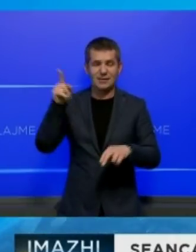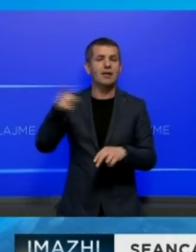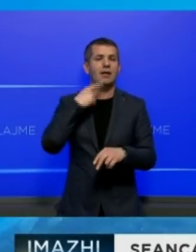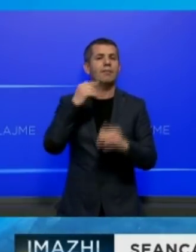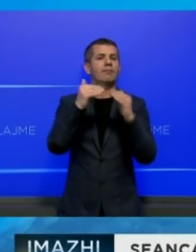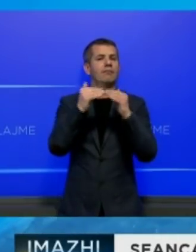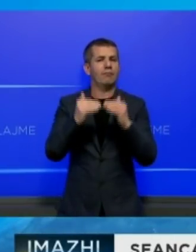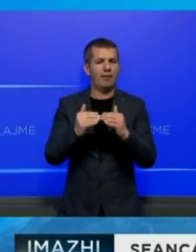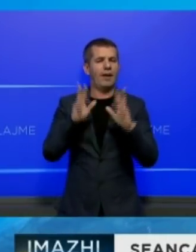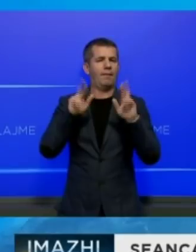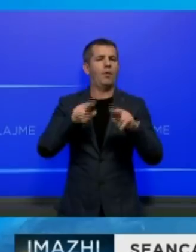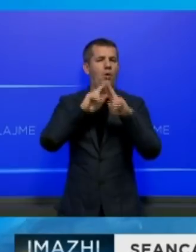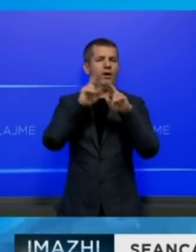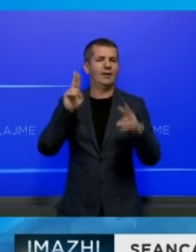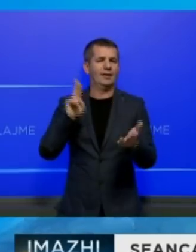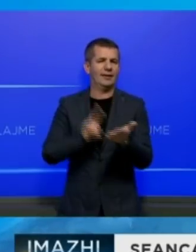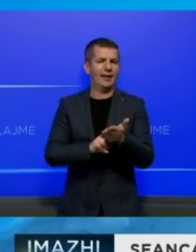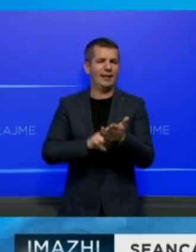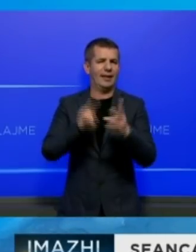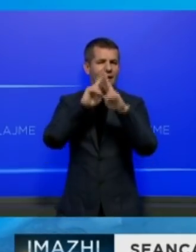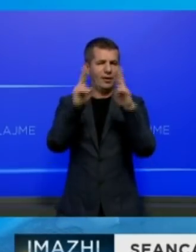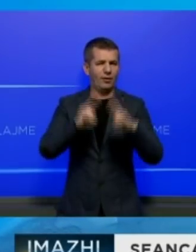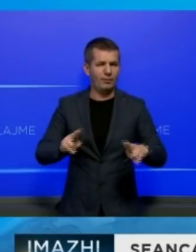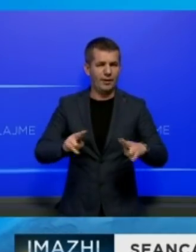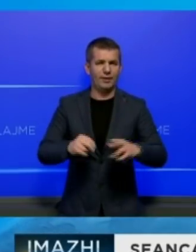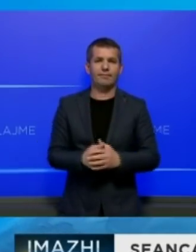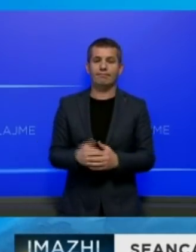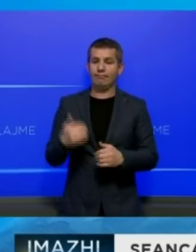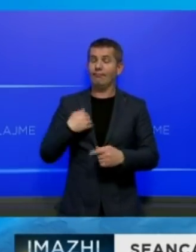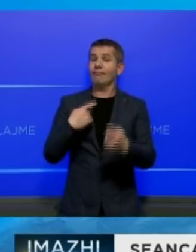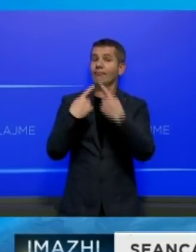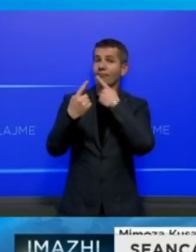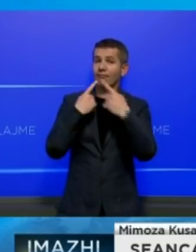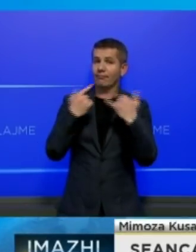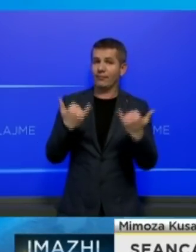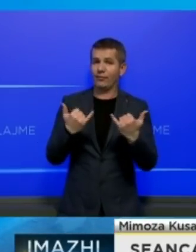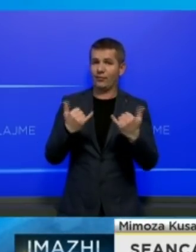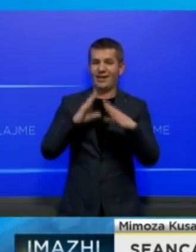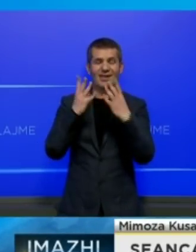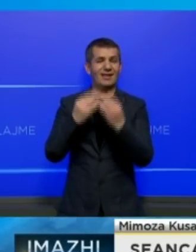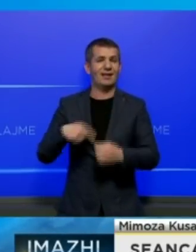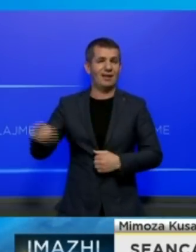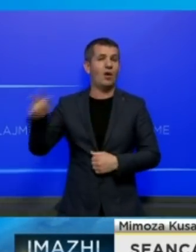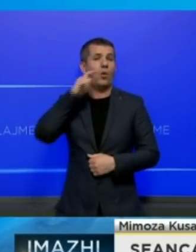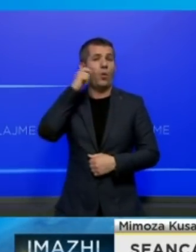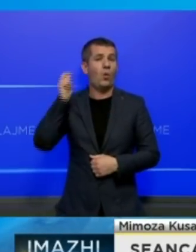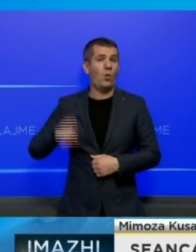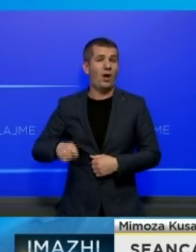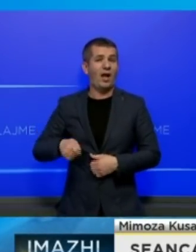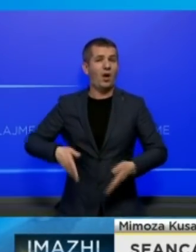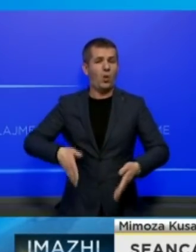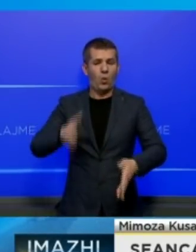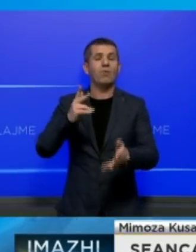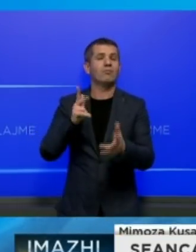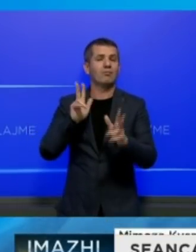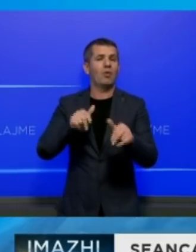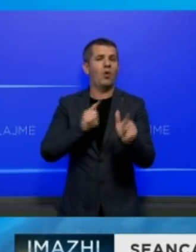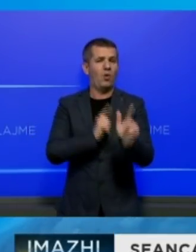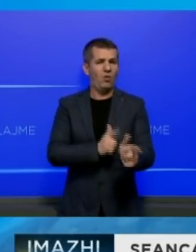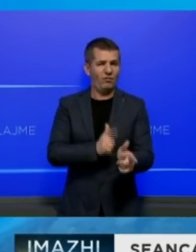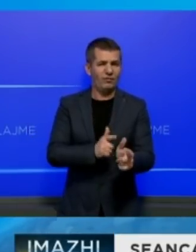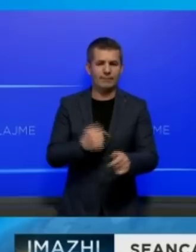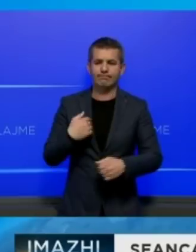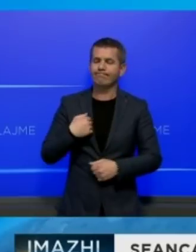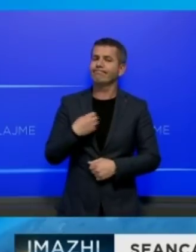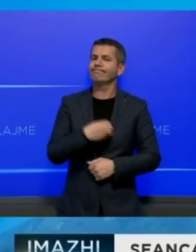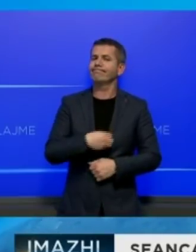me të drejtën ndërkombëtare. Derisa po flasim ne këtu, në rrugët e të gjitha qyteteve të Ukrainës po luftohet. Pamjet e